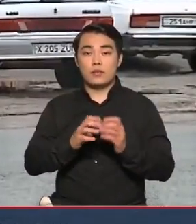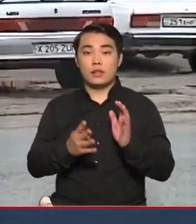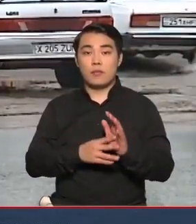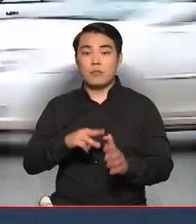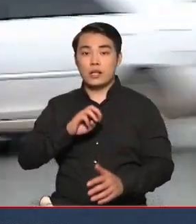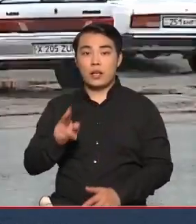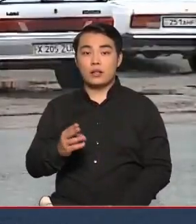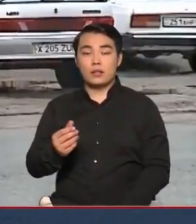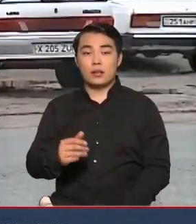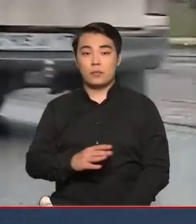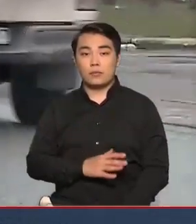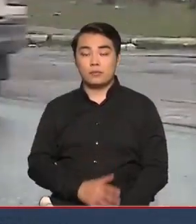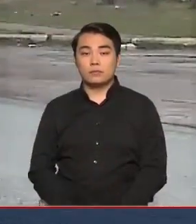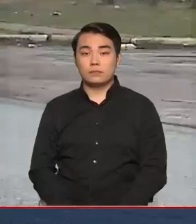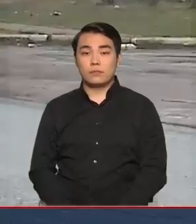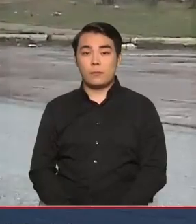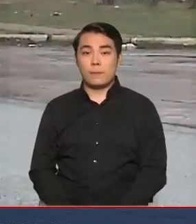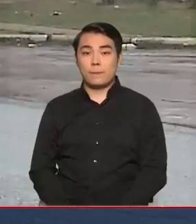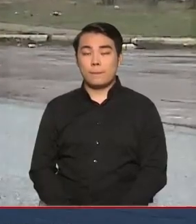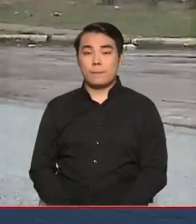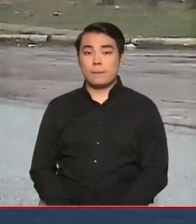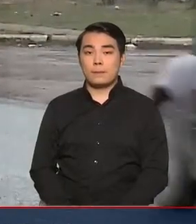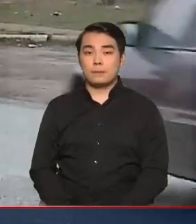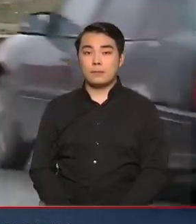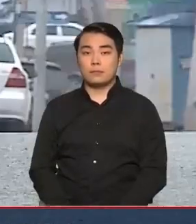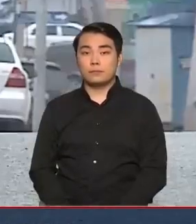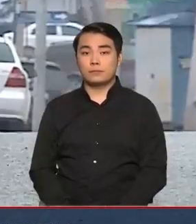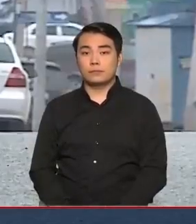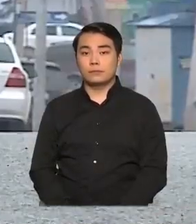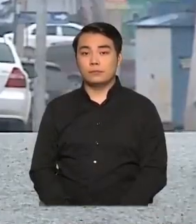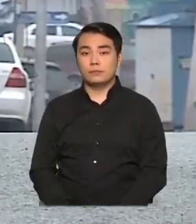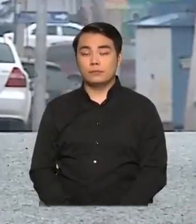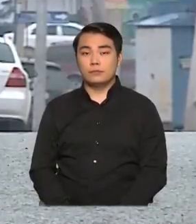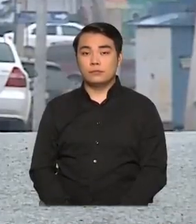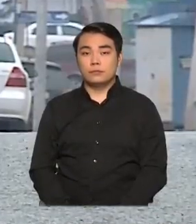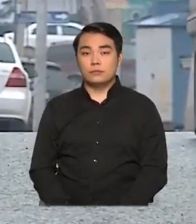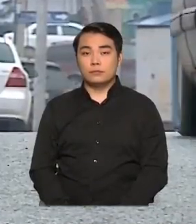19 миллиардов тенге. Шудин Саидов, Абзал Турабеков, Жибек Жолы, Туркестанская область.